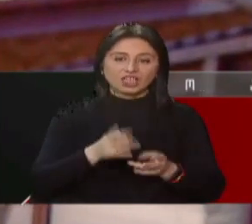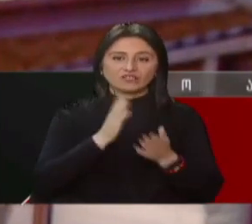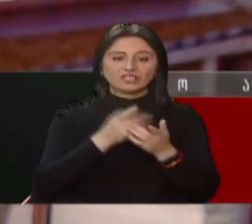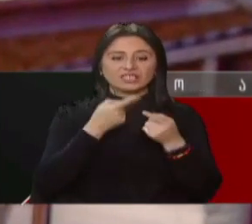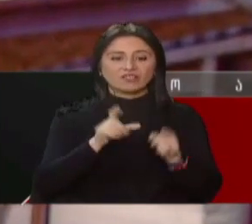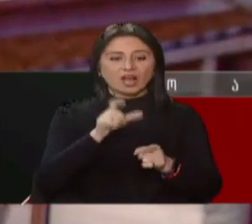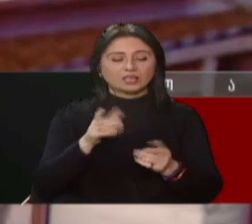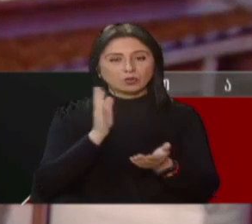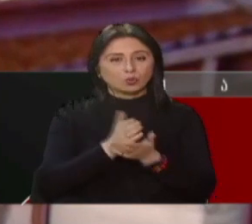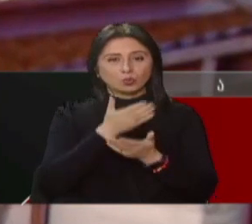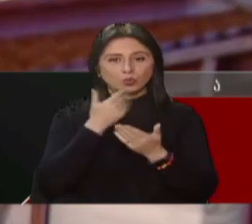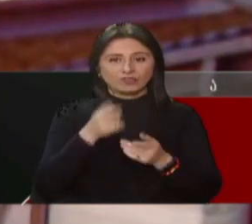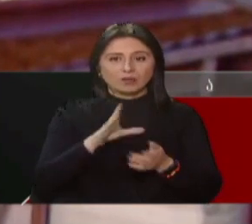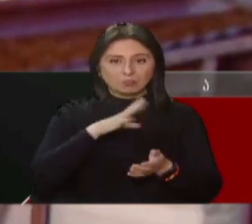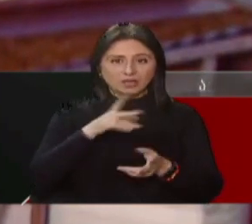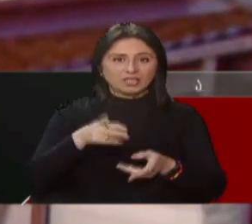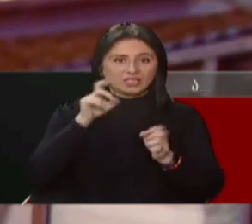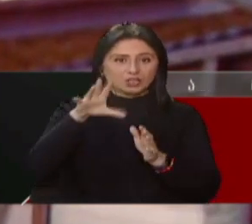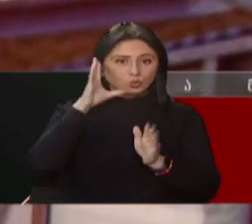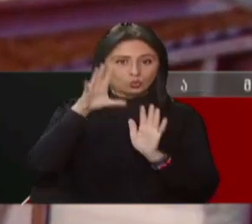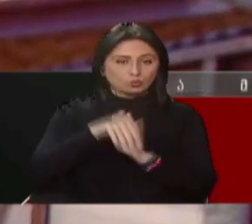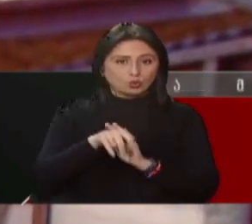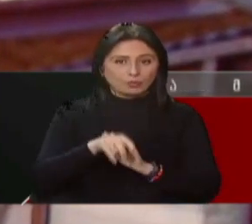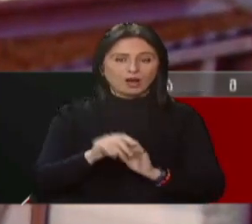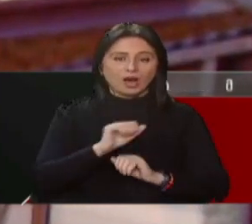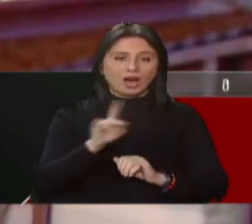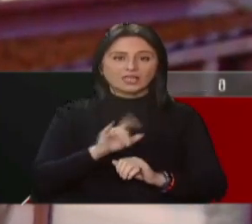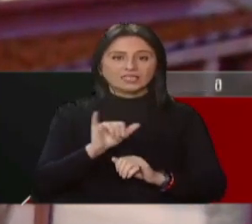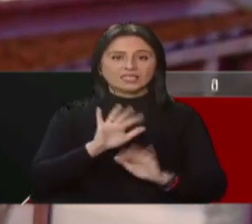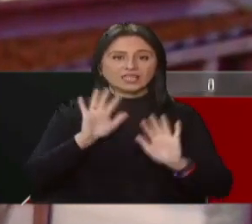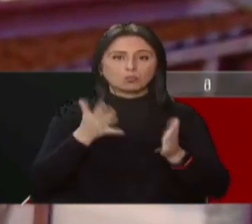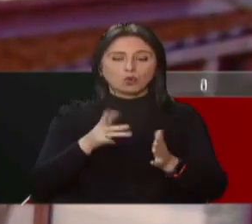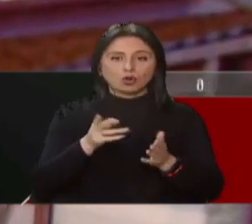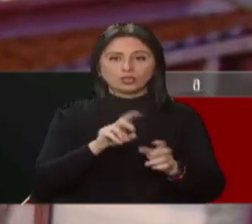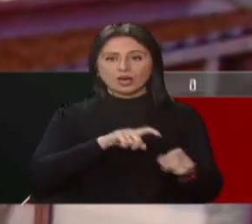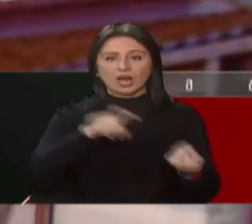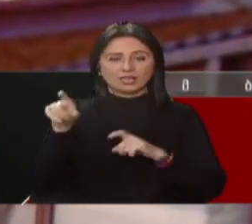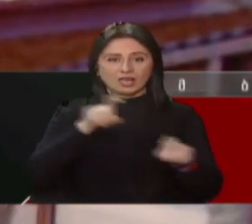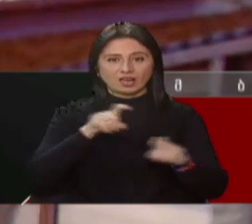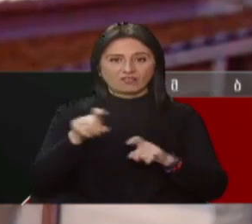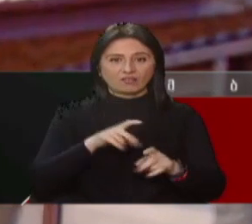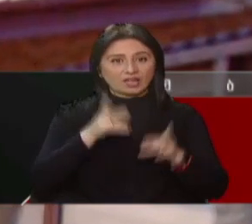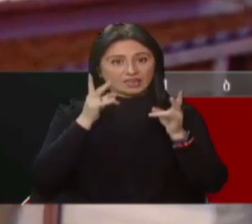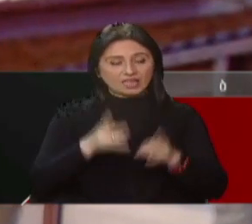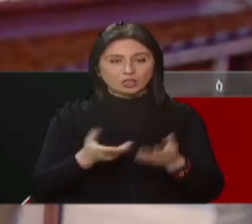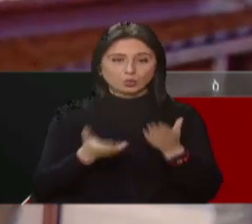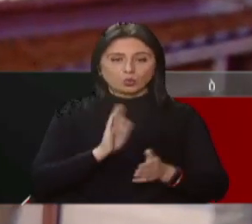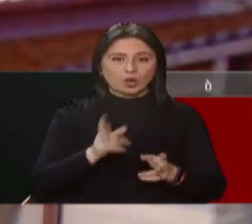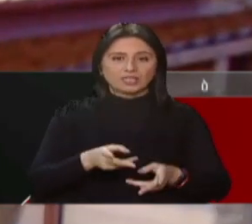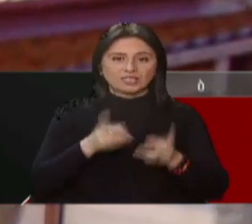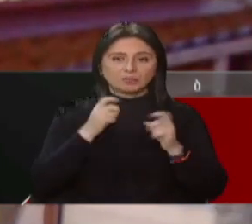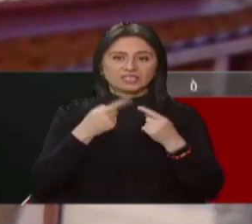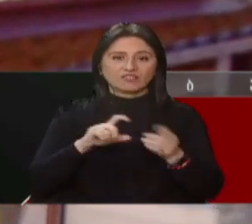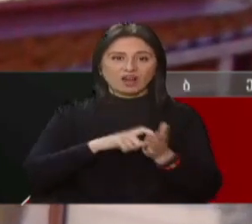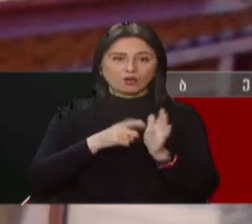არა სხვა ადამიანები, რომლებიც იმყოფებოდნენ იმ დროს სასტუმროში, ან სად მოხდა მათი გადაყვანა, ან დაზიანდა თუ არა სასტუმროს